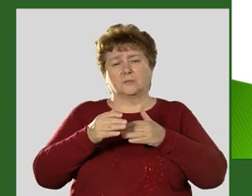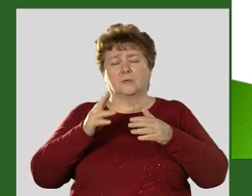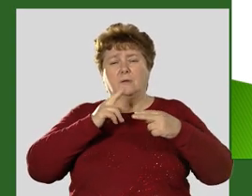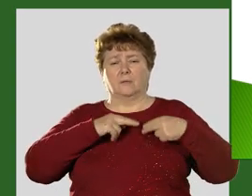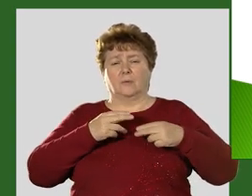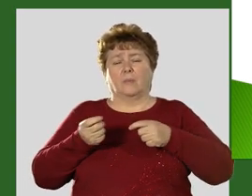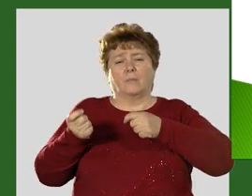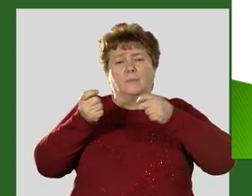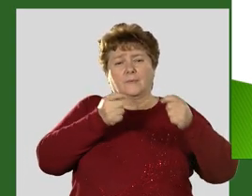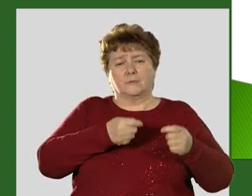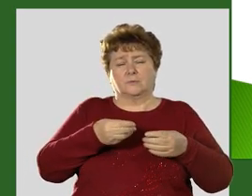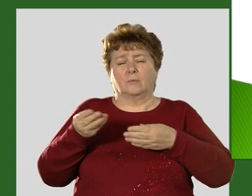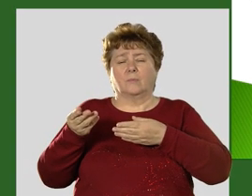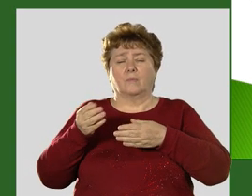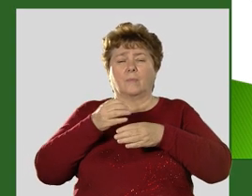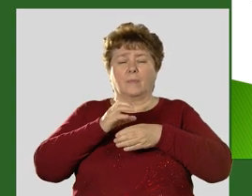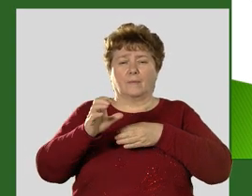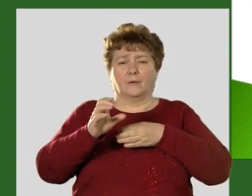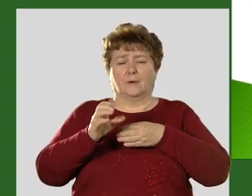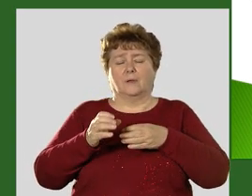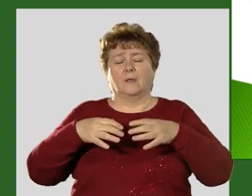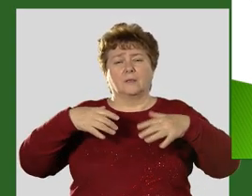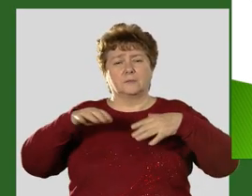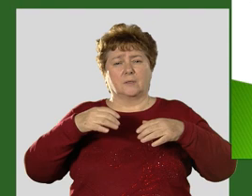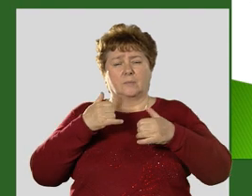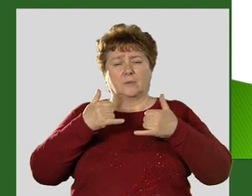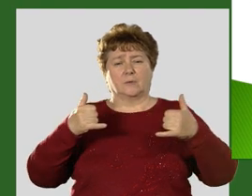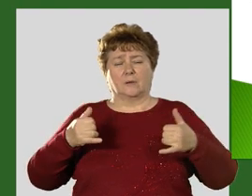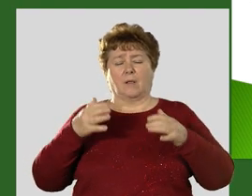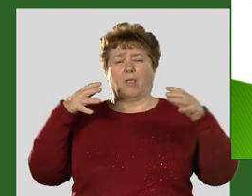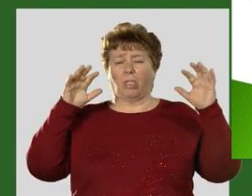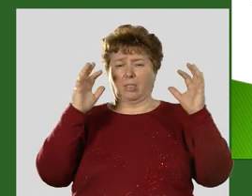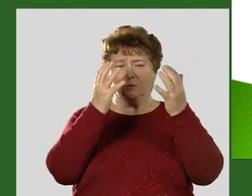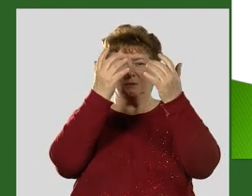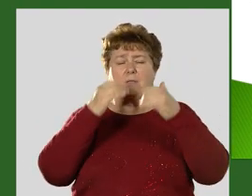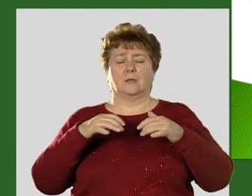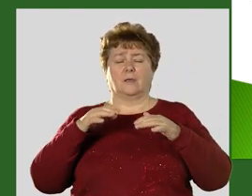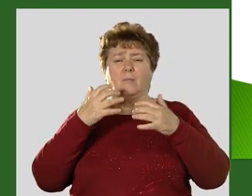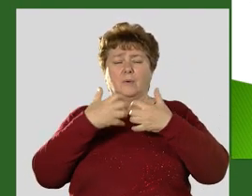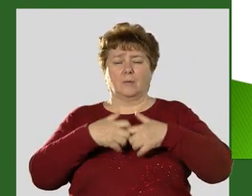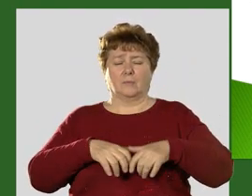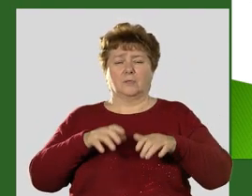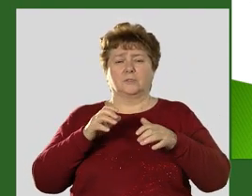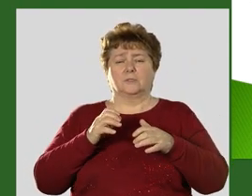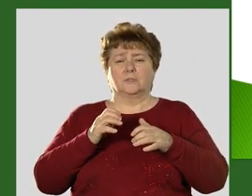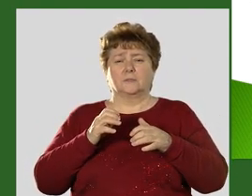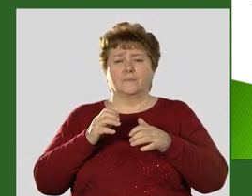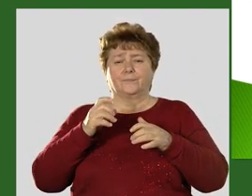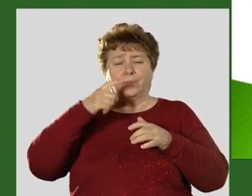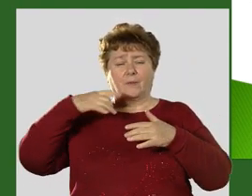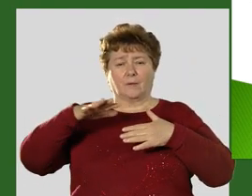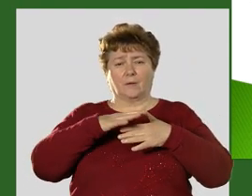на привозном сырье. Наиболее слабо развита лесная промышленность в Кыргызстане.